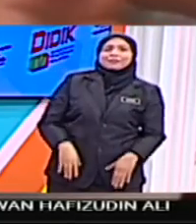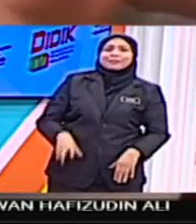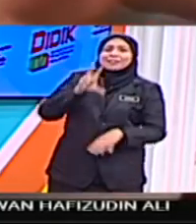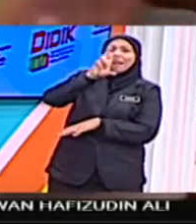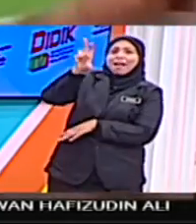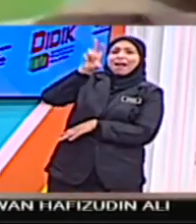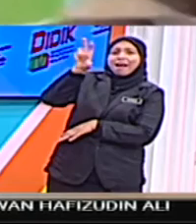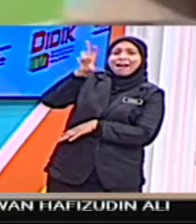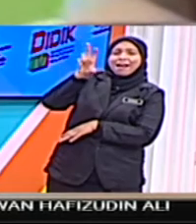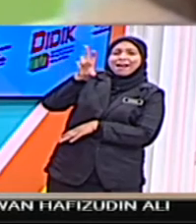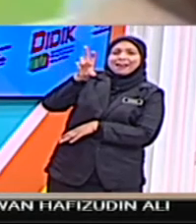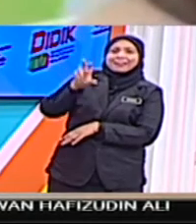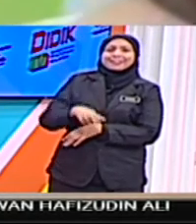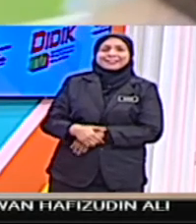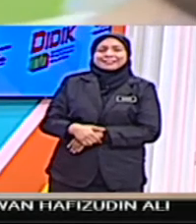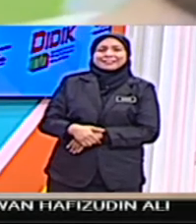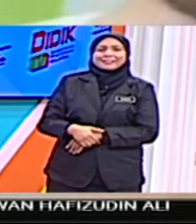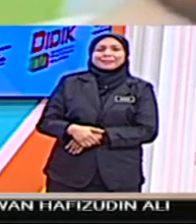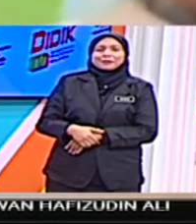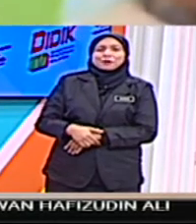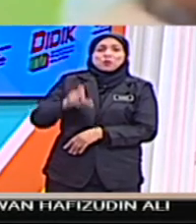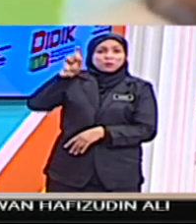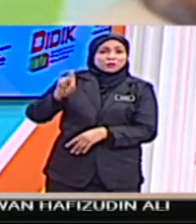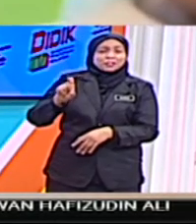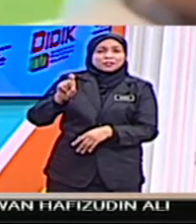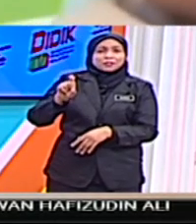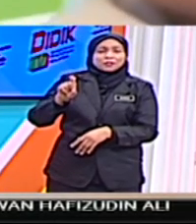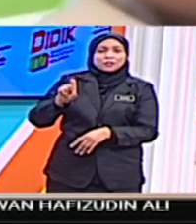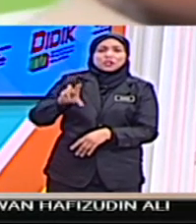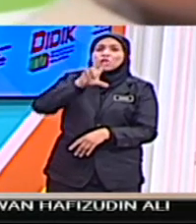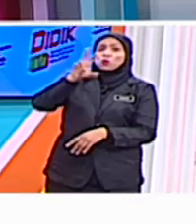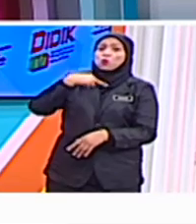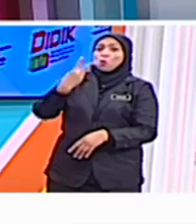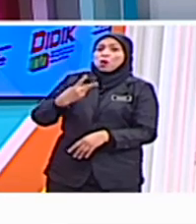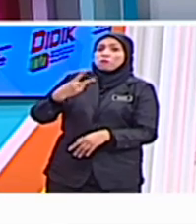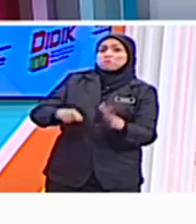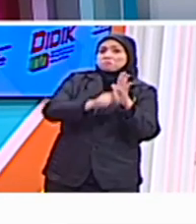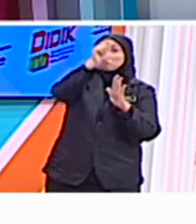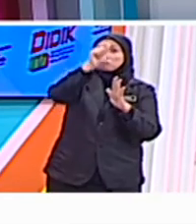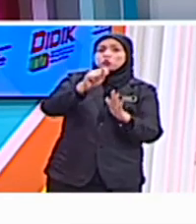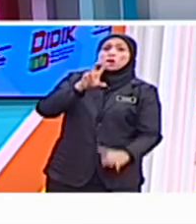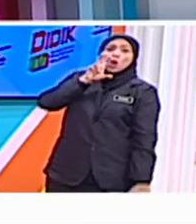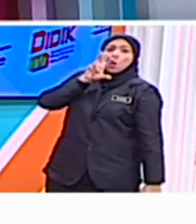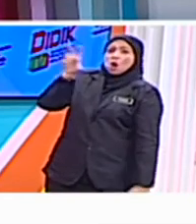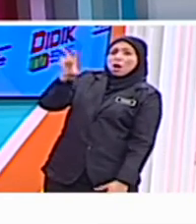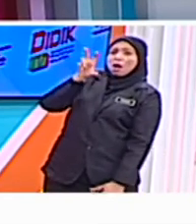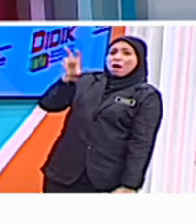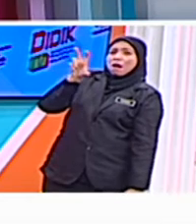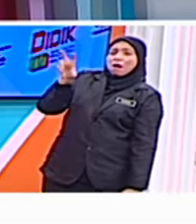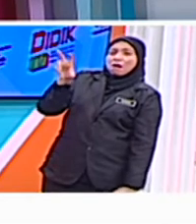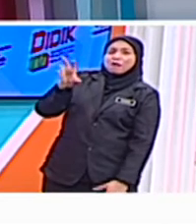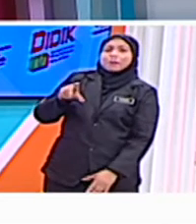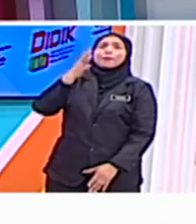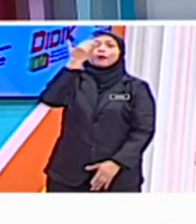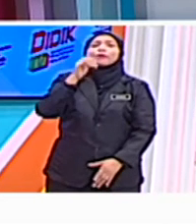Ha, tentu macam. Oh, dah aku kata Hazin. Ha, kena jerit kuat. Kuat. Kenapa ya kita kena jerit? Hafizuddin, kenapa